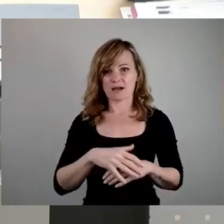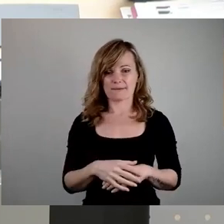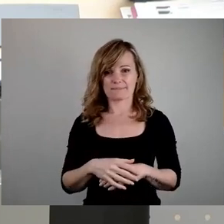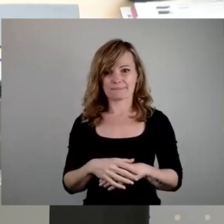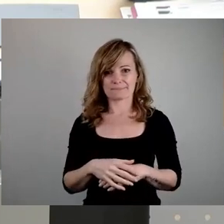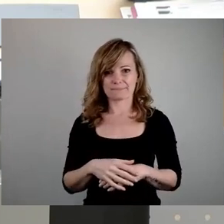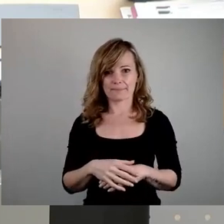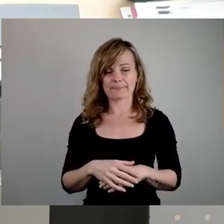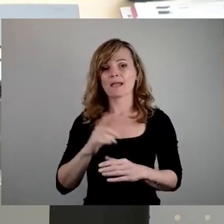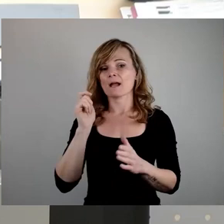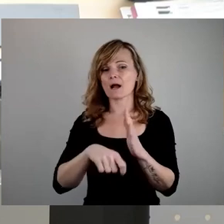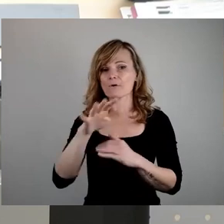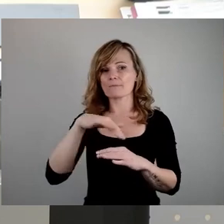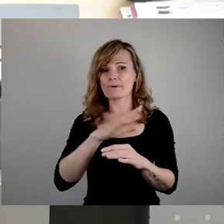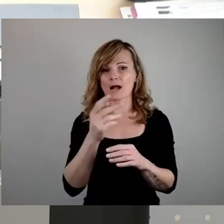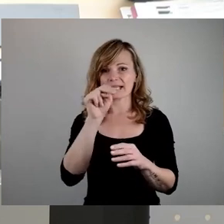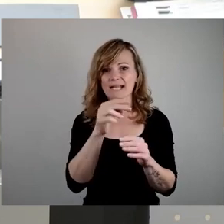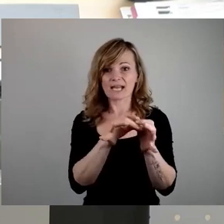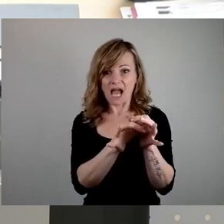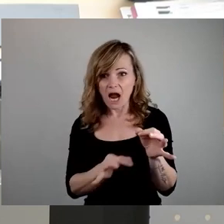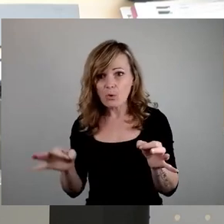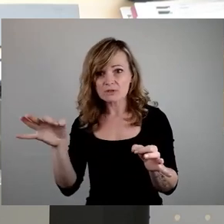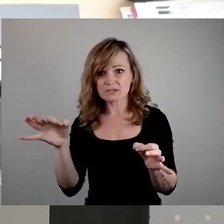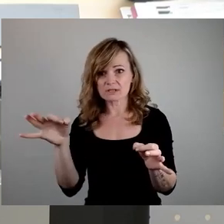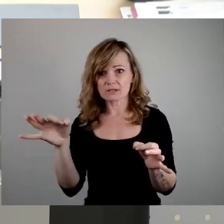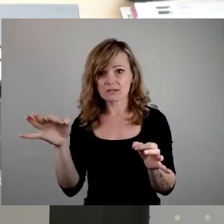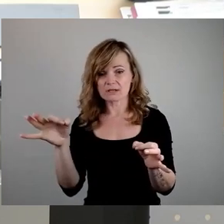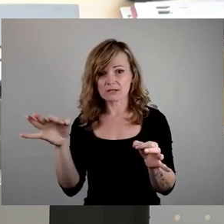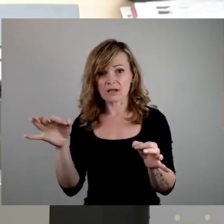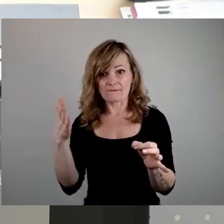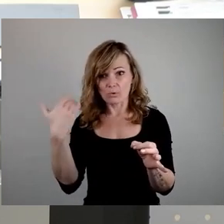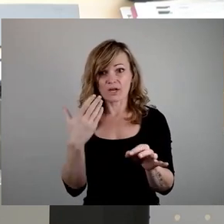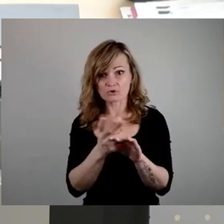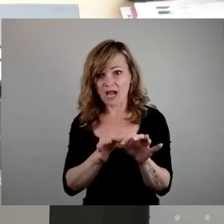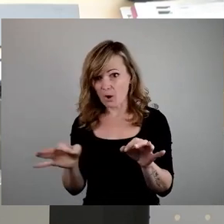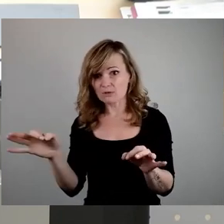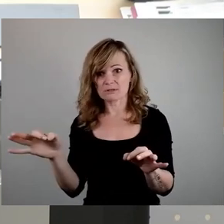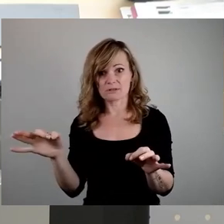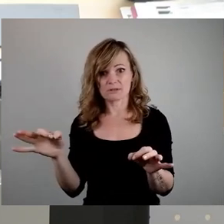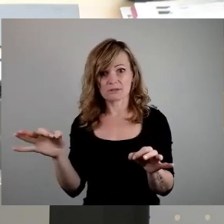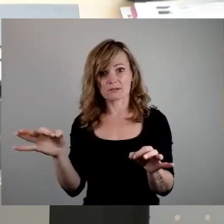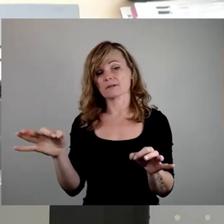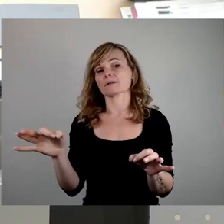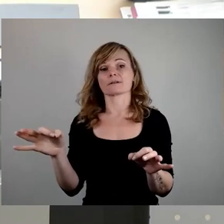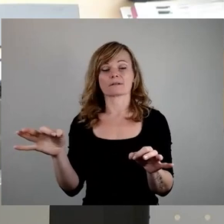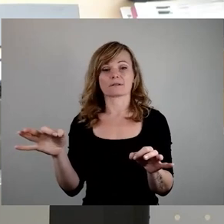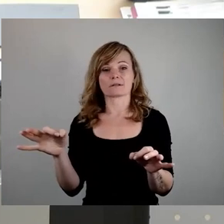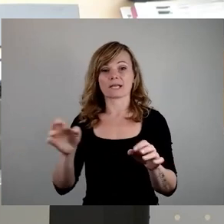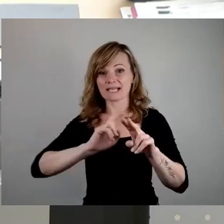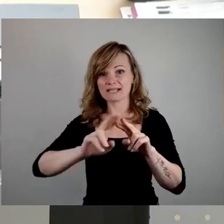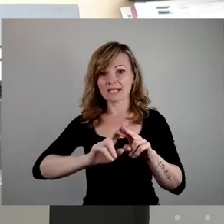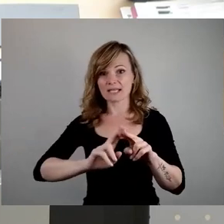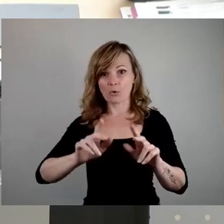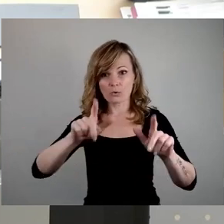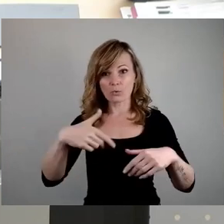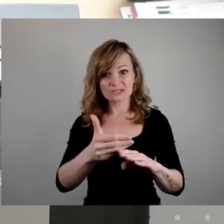dem Kaufpark Nickern ausgezogen. Der ist vorher bereits ausgezogen aus diesem Kaufpark, bevor angefangen wurde zu sanieren. Und wir